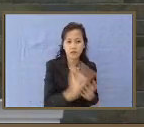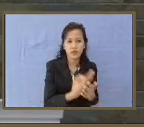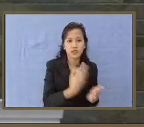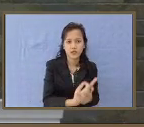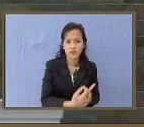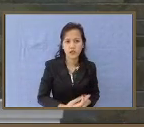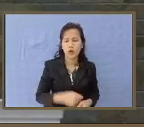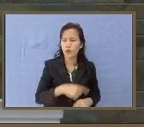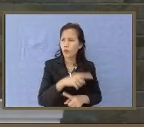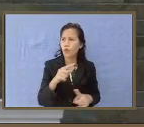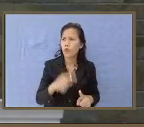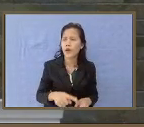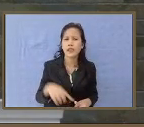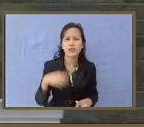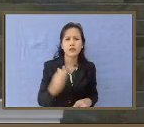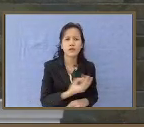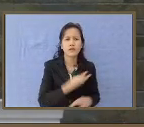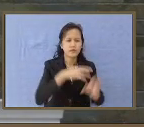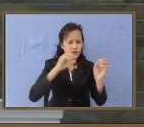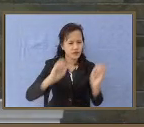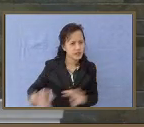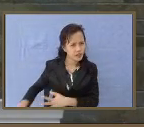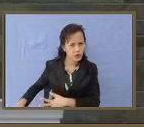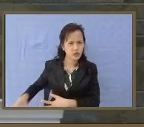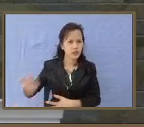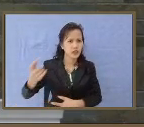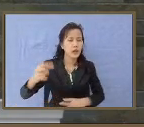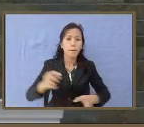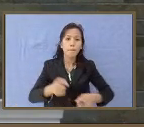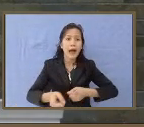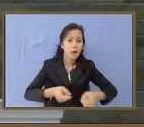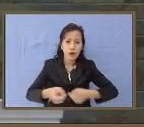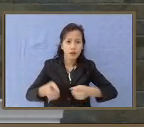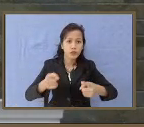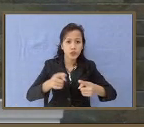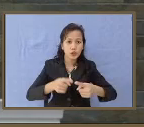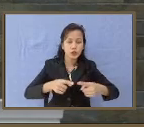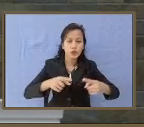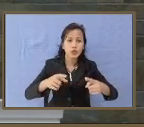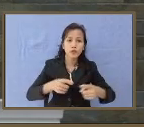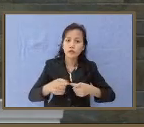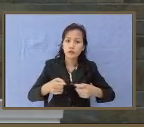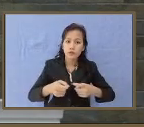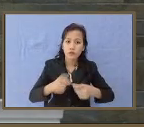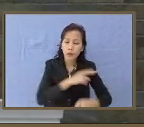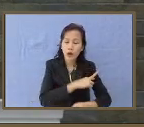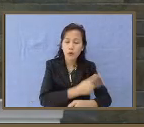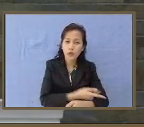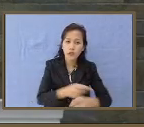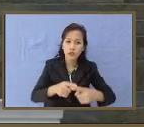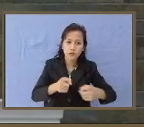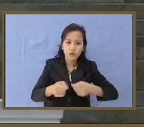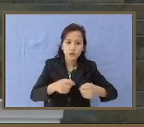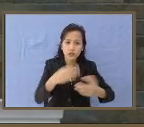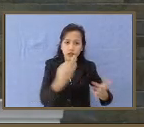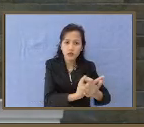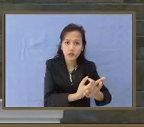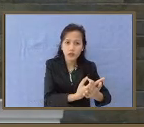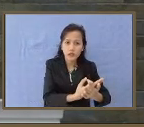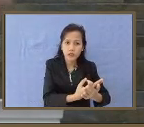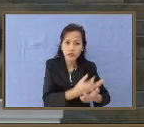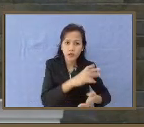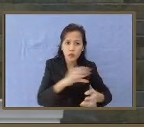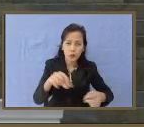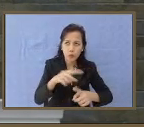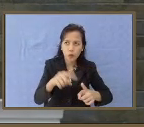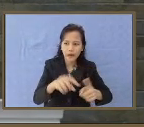Once you lost the power to control your riches, once you lost your strength, you also lost your riches.